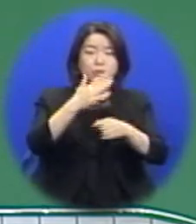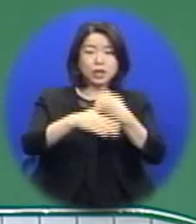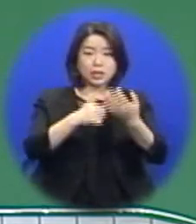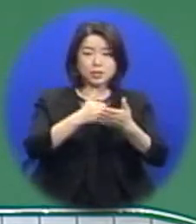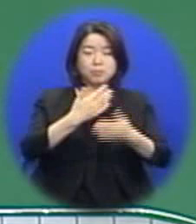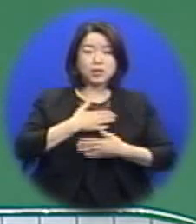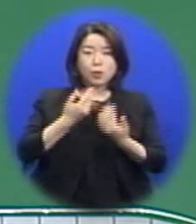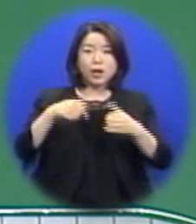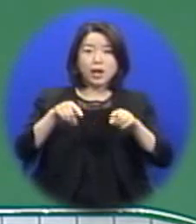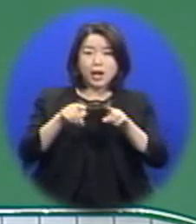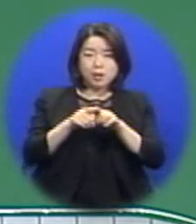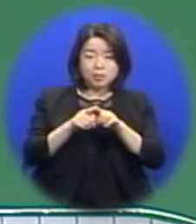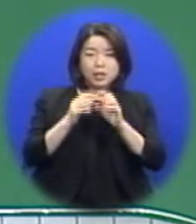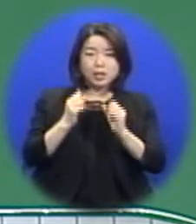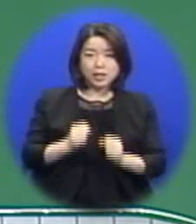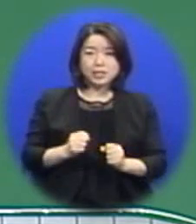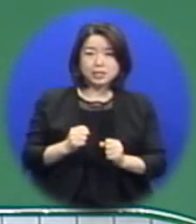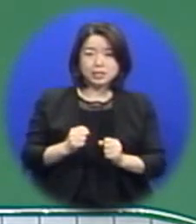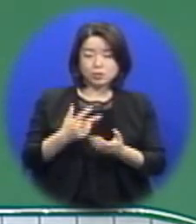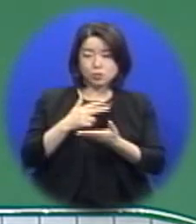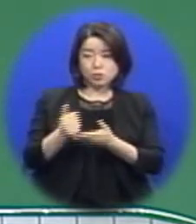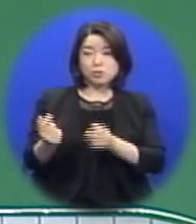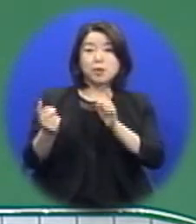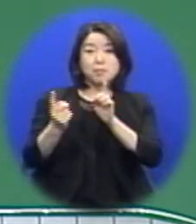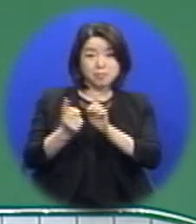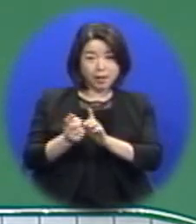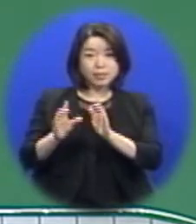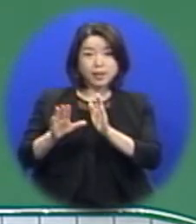주님을 만날 때 그렇게 됩니다.